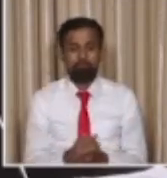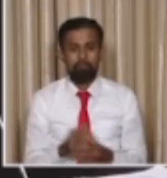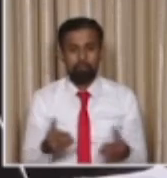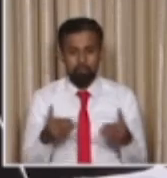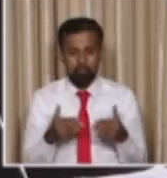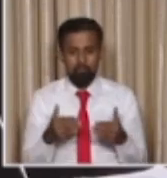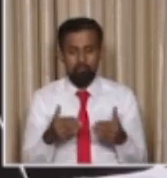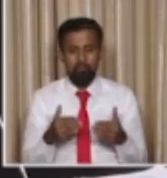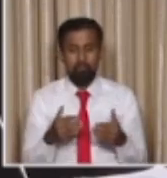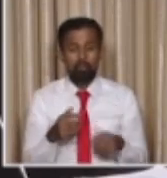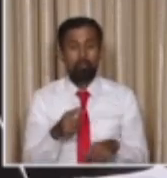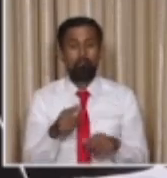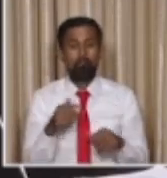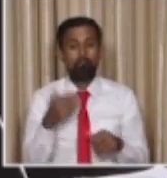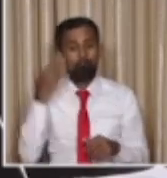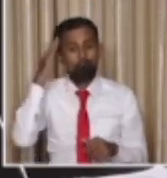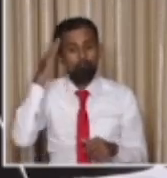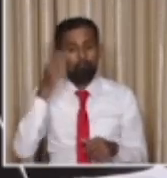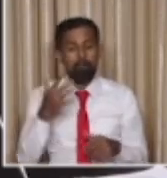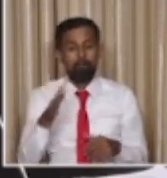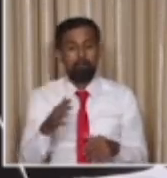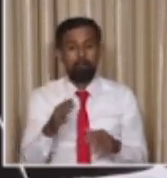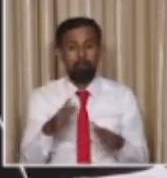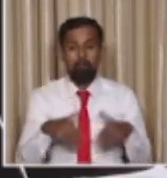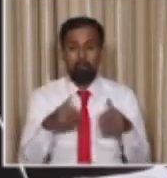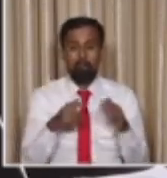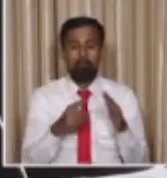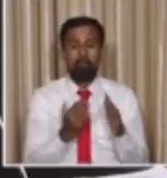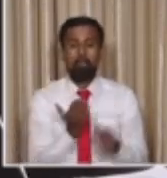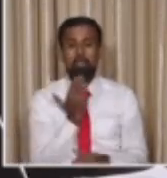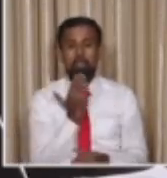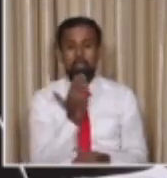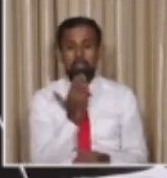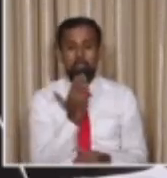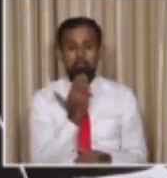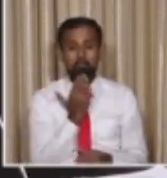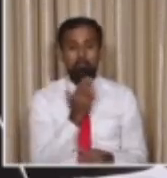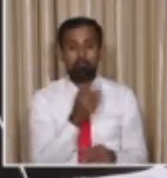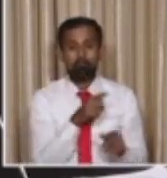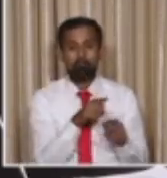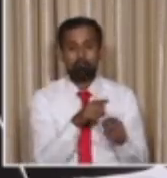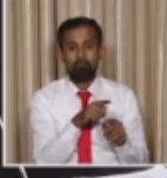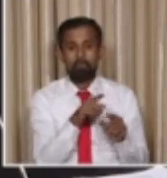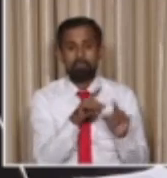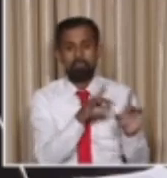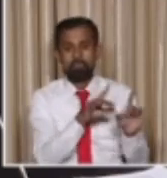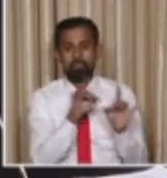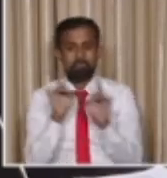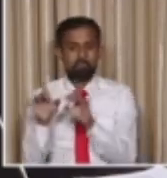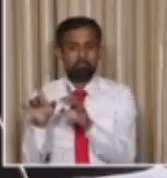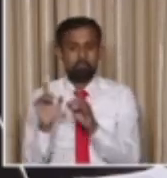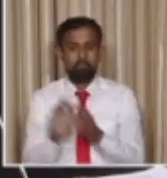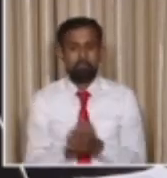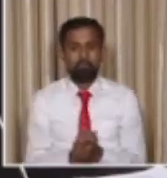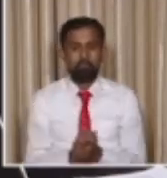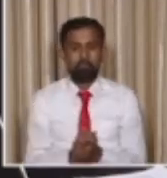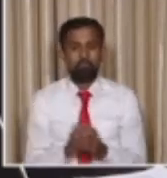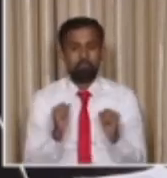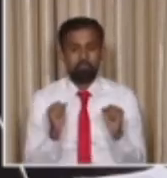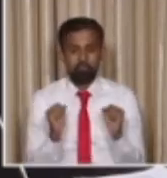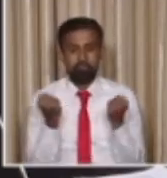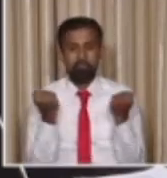අපේ රටේ ආයු කාලයත් සෞඛ්‍ය දර්ශකත් ඇමරිකා එක්සත් ජනපදයේ තත්වයට සමානයි. ඉතින් මේ